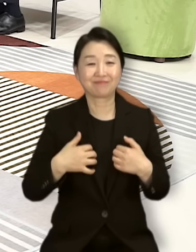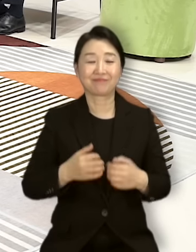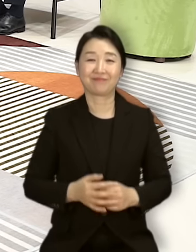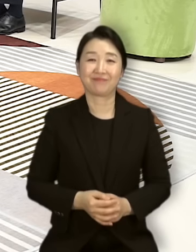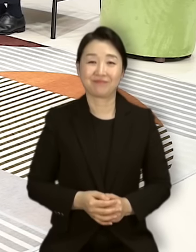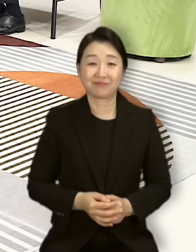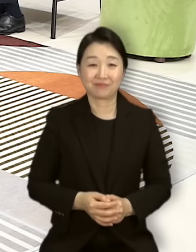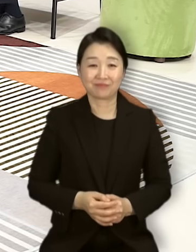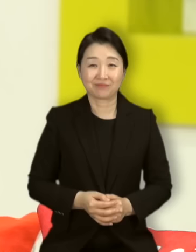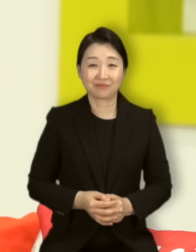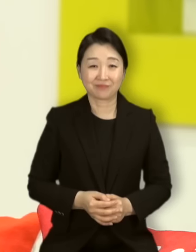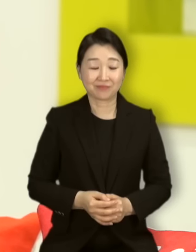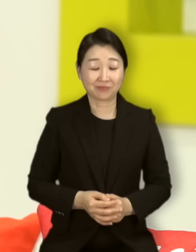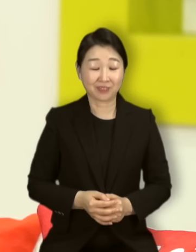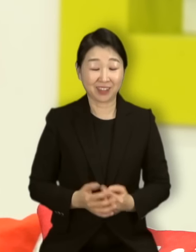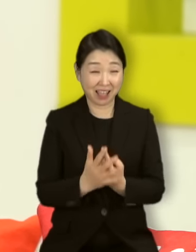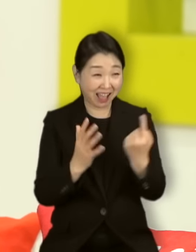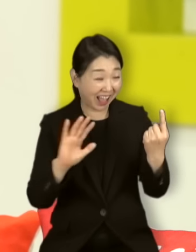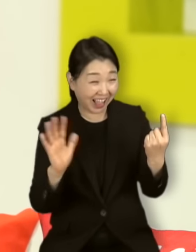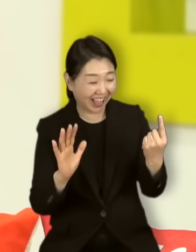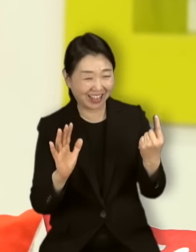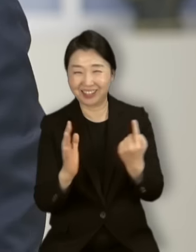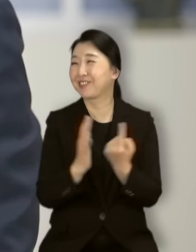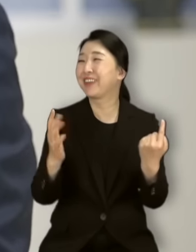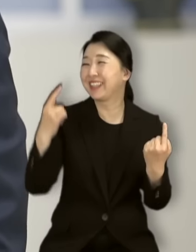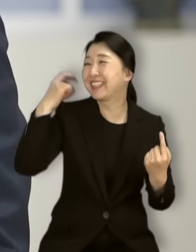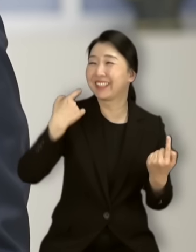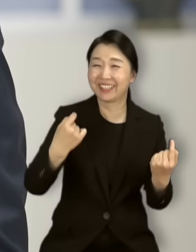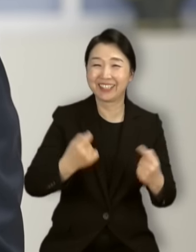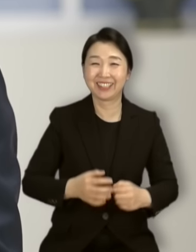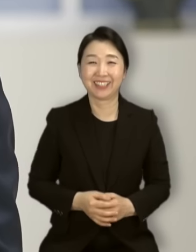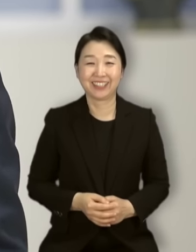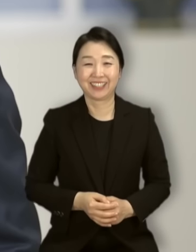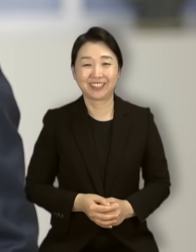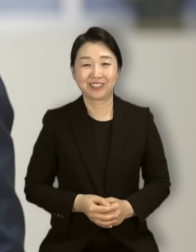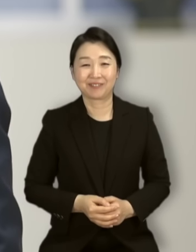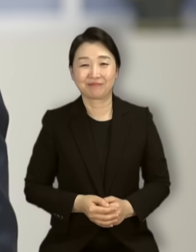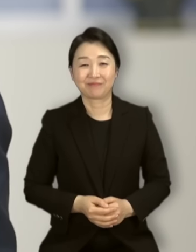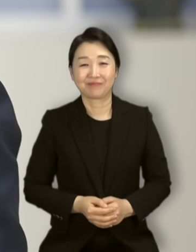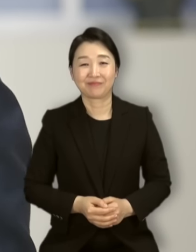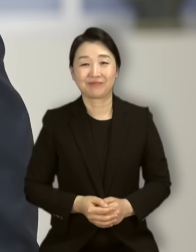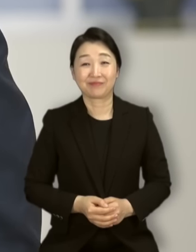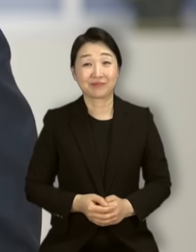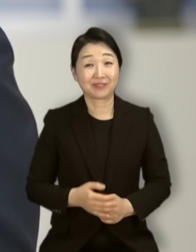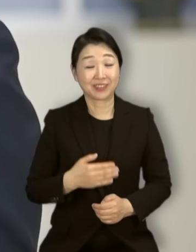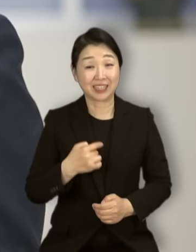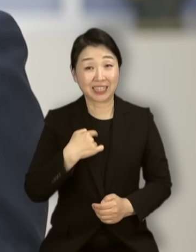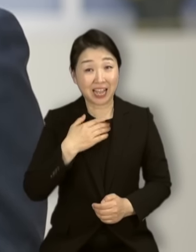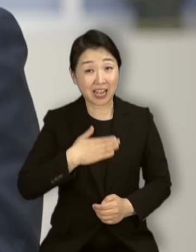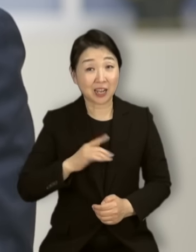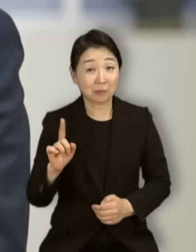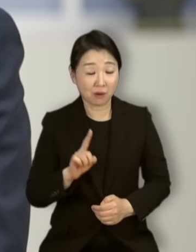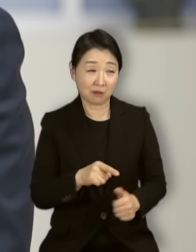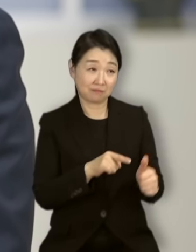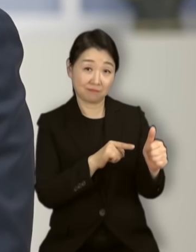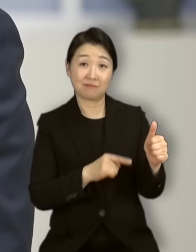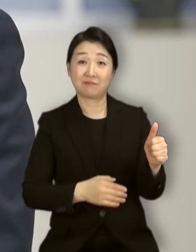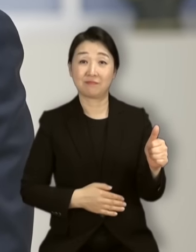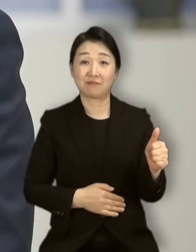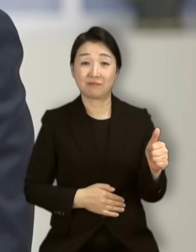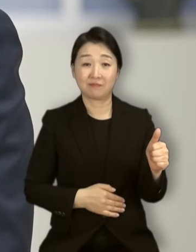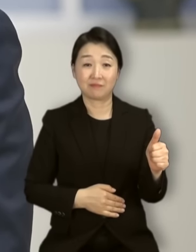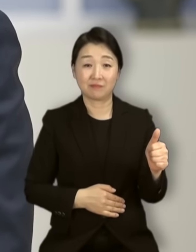반갑습니다 소회 되시는 거 아니죠 소요 그러지 마세요 자 제가 알기로는 우리 병모